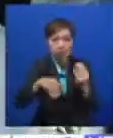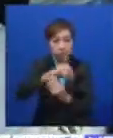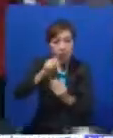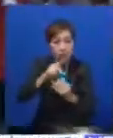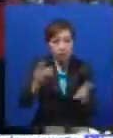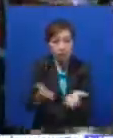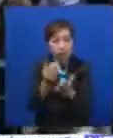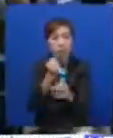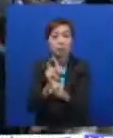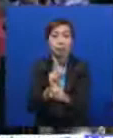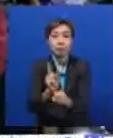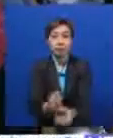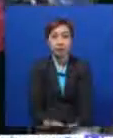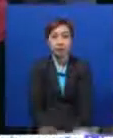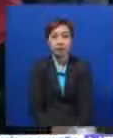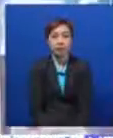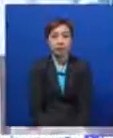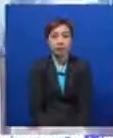ค่ะ